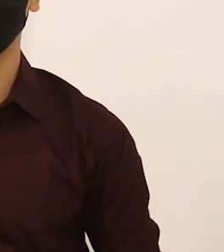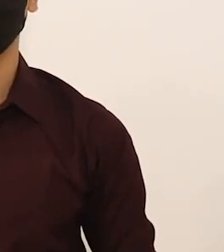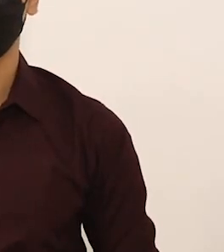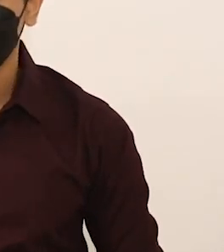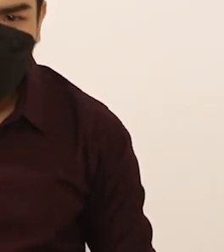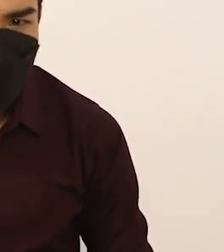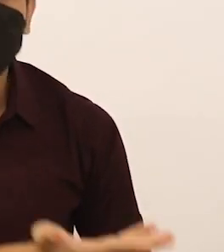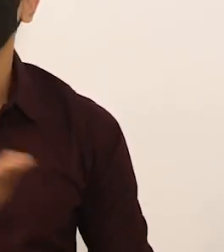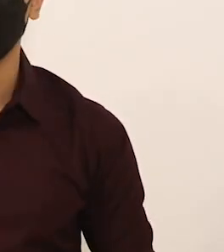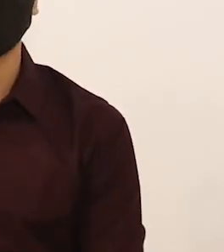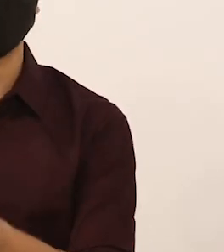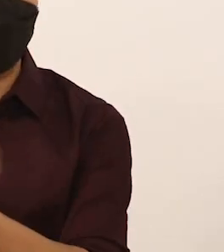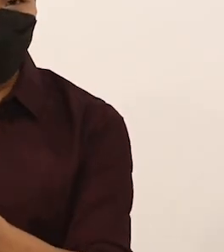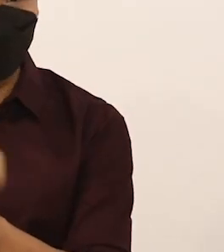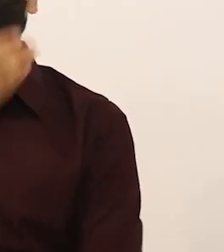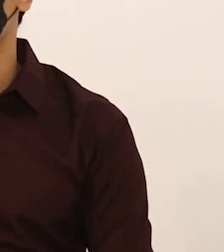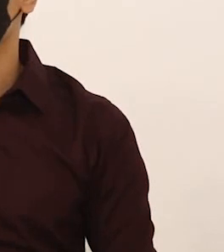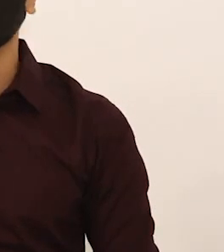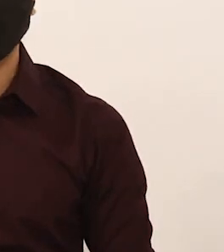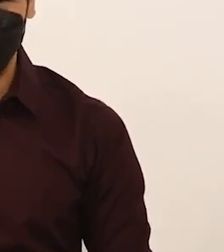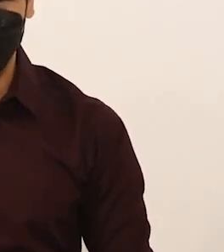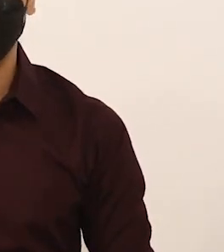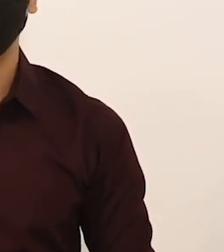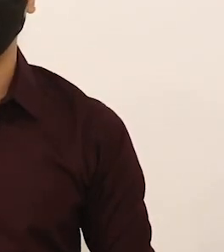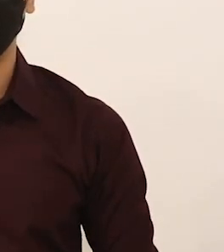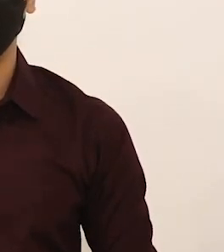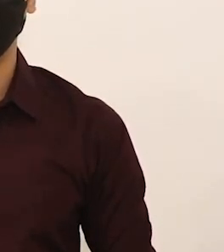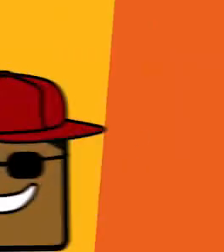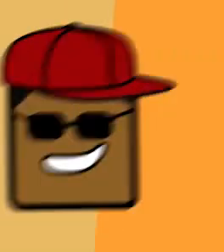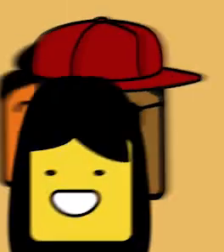ยีคุณผู้ชมอย่าลืมไปฝึกกันนะครับ